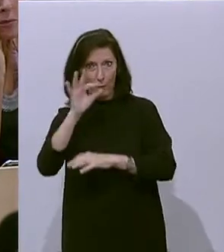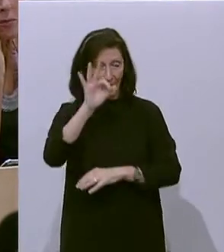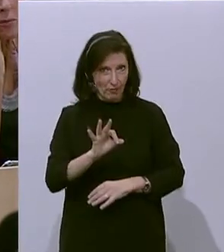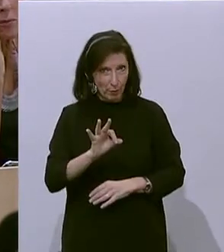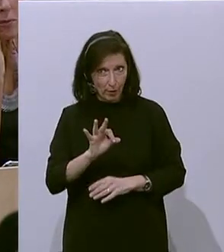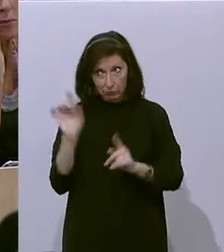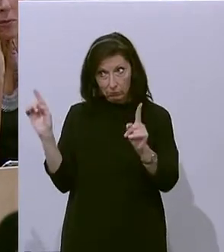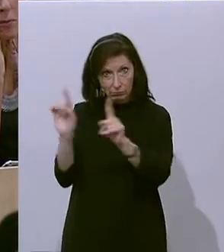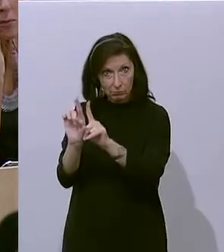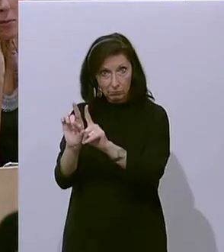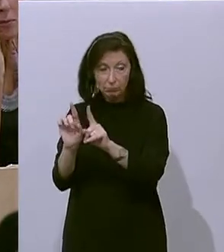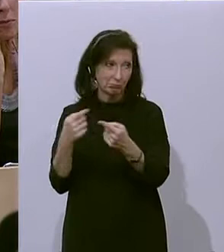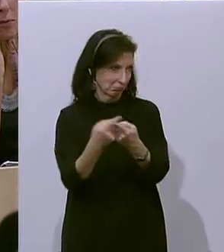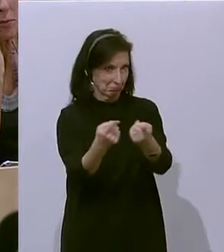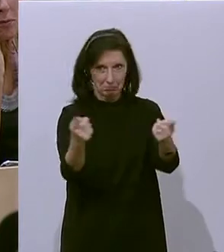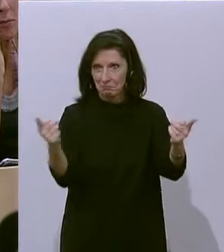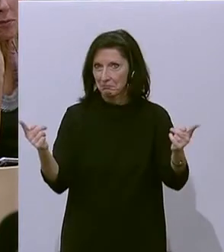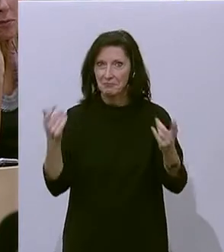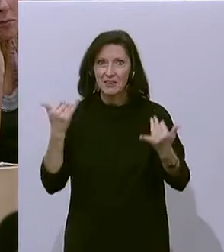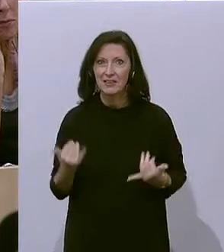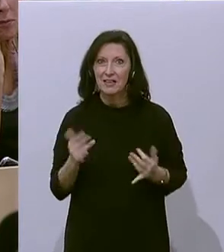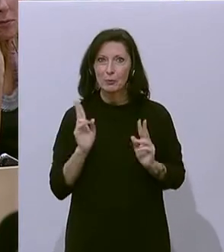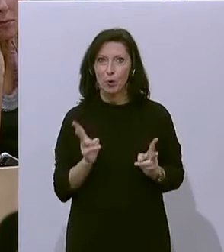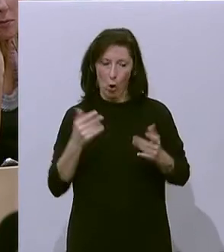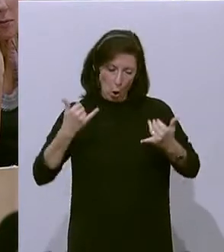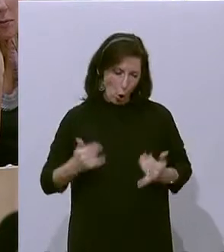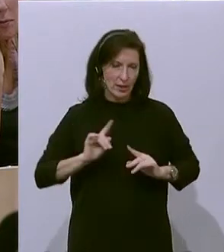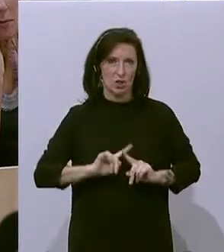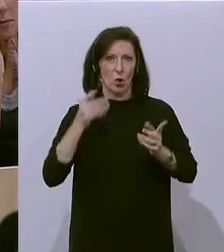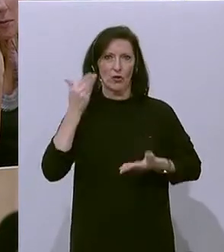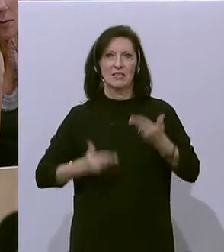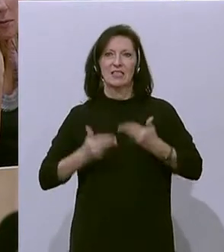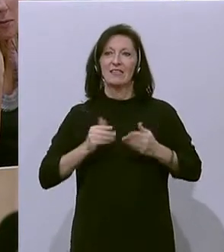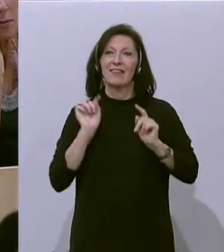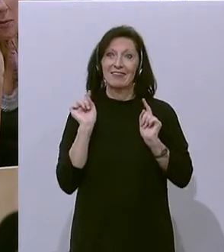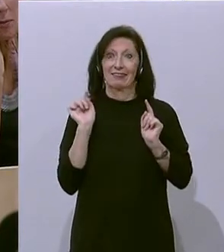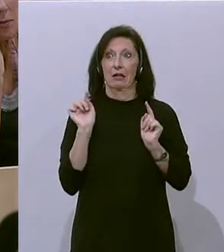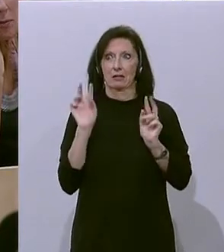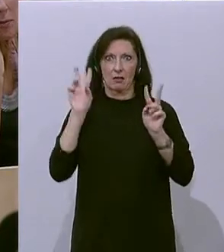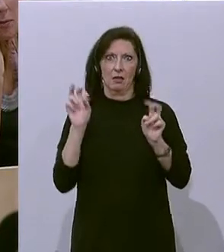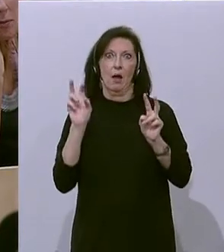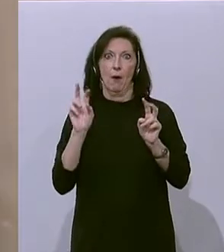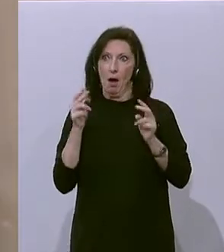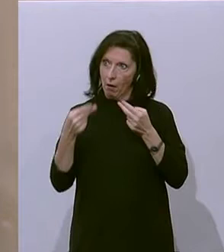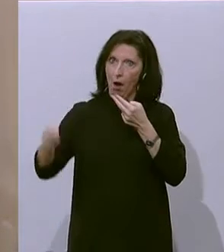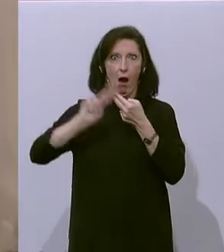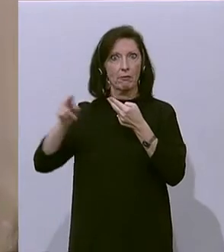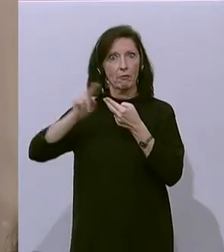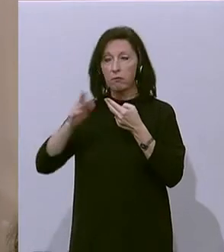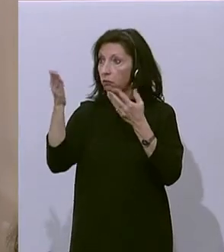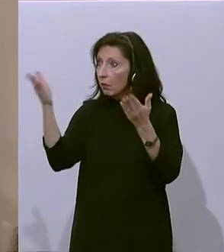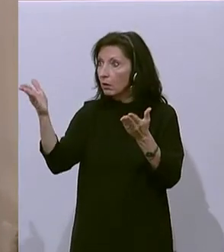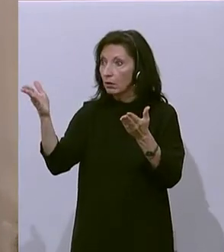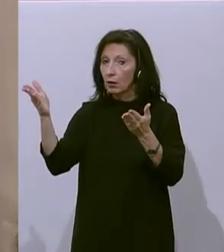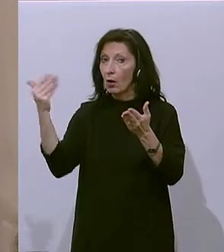haben heute die Gelegenheit, in der Debatte, in dieser Sondersitzung genau auf diese Frage Antwort zu geben. Inwieweit